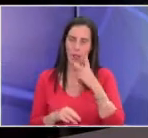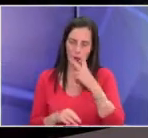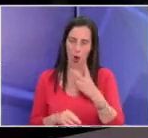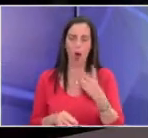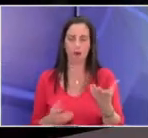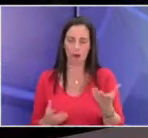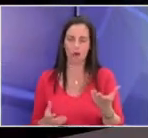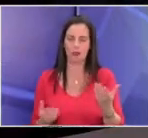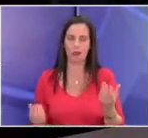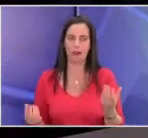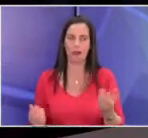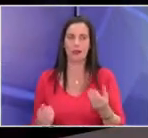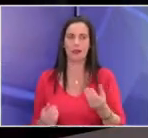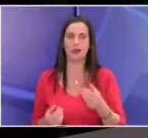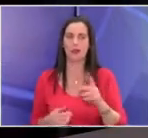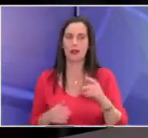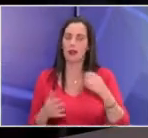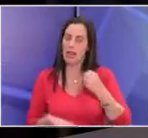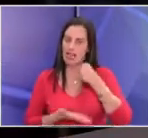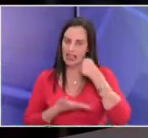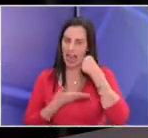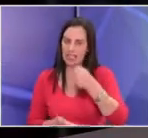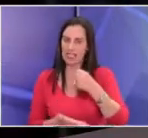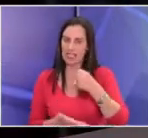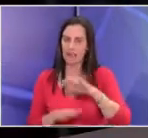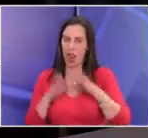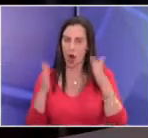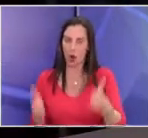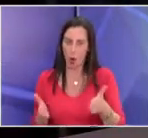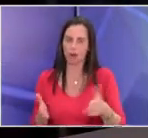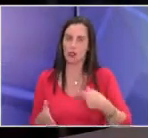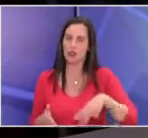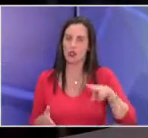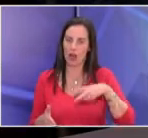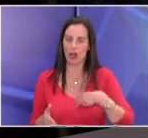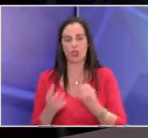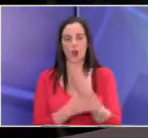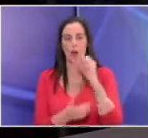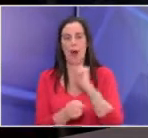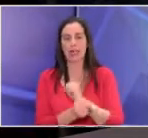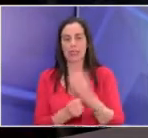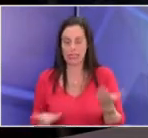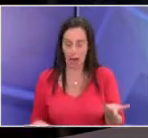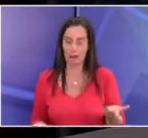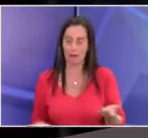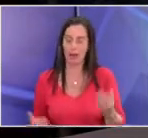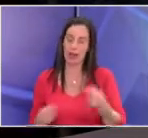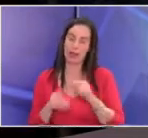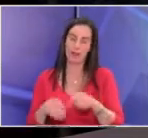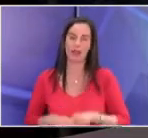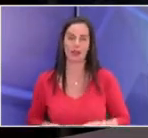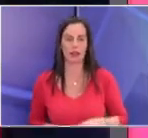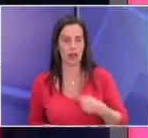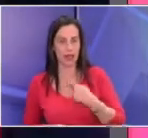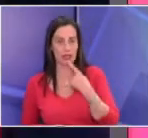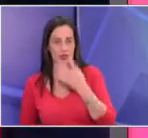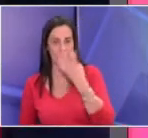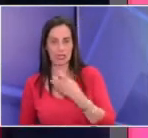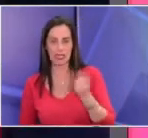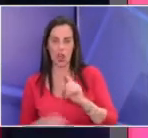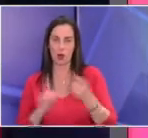אנחנו באמת שעבר טלטלות. השר הממונה הוא שר הרווחה, אבל אנחנו רשות סטטוטורית שעובדת על פי חוק, יש חוק הרשות לשיקום האסיר